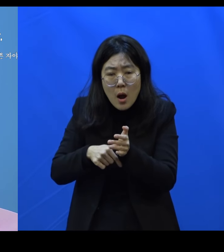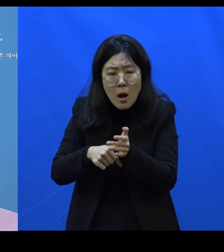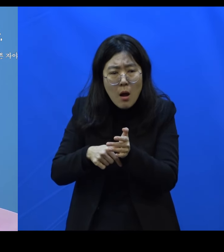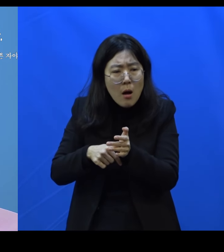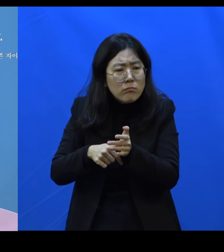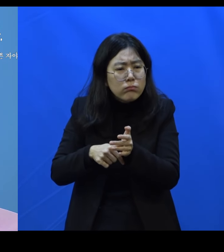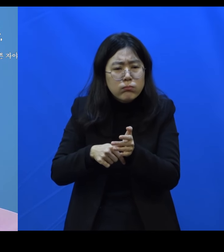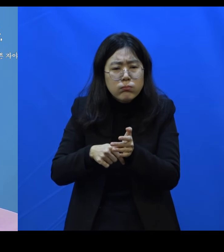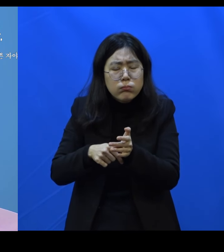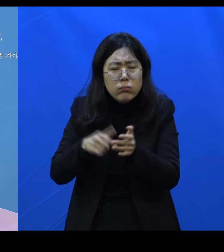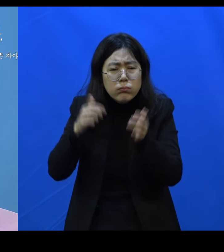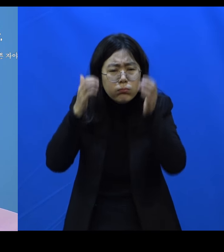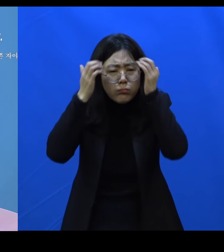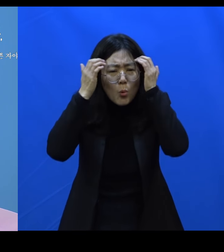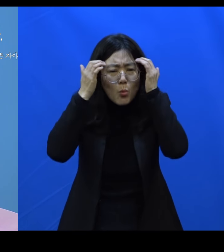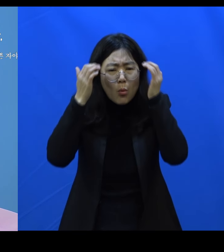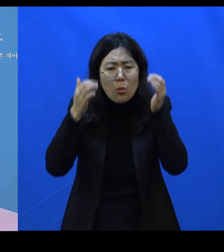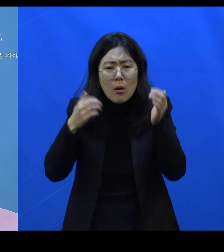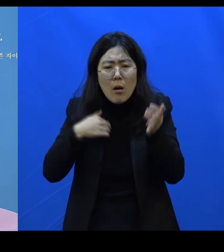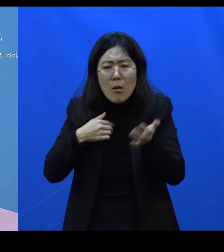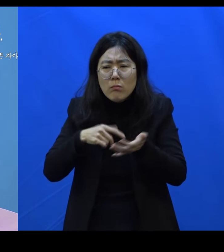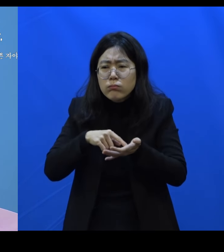잠시의 부재도 힘들어합니다.